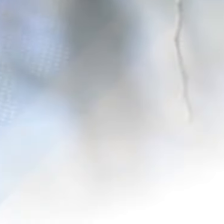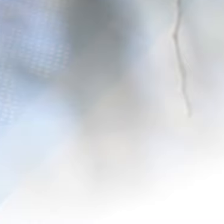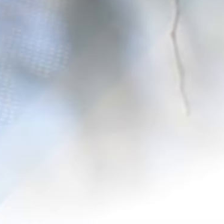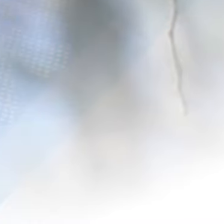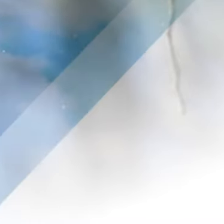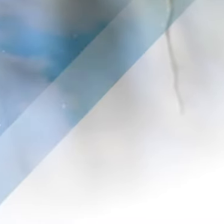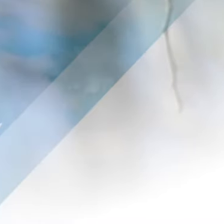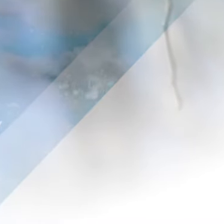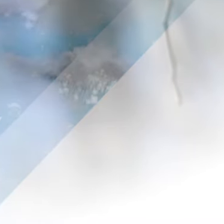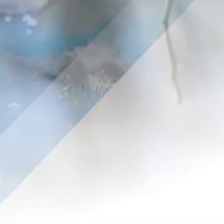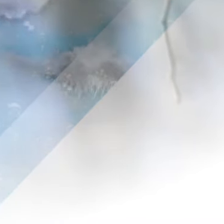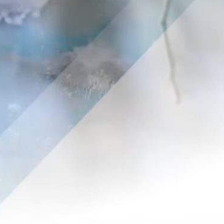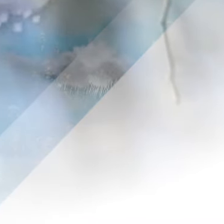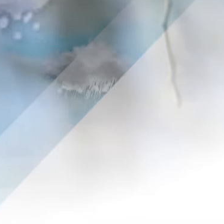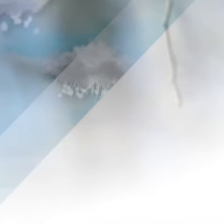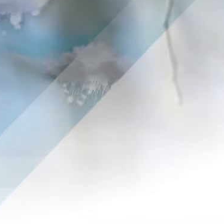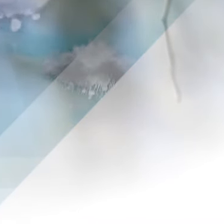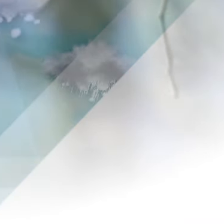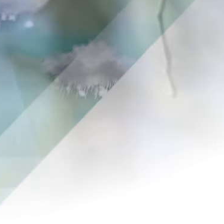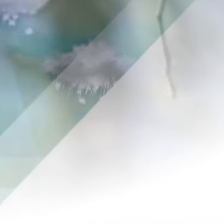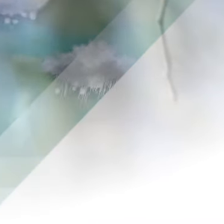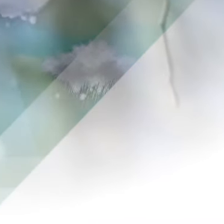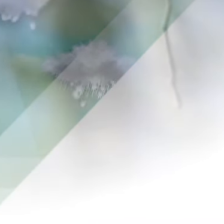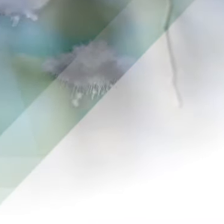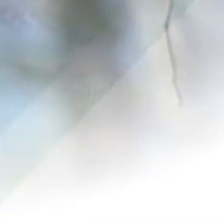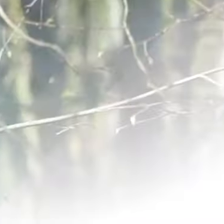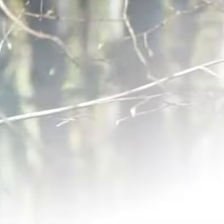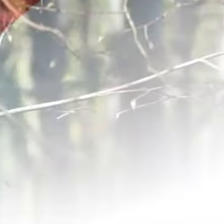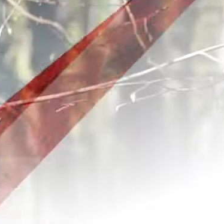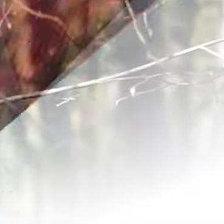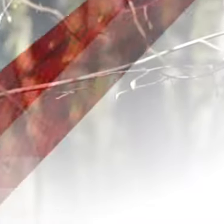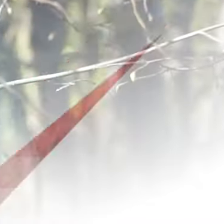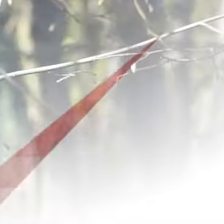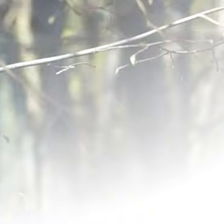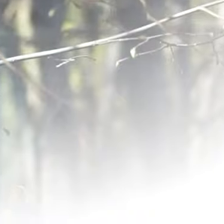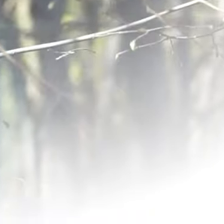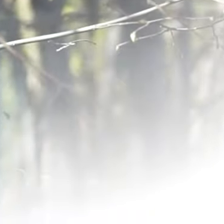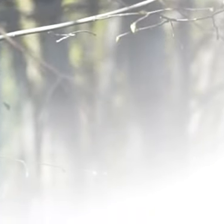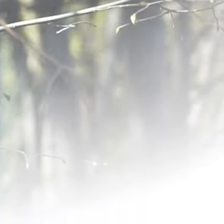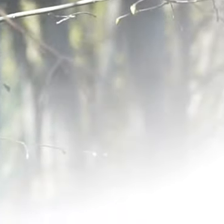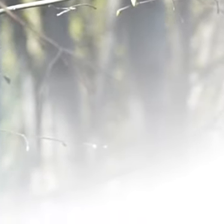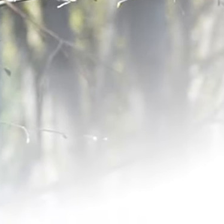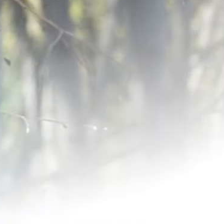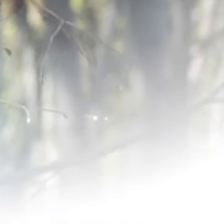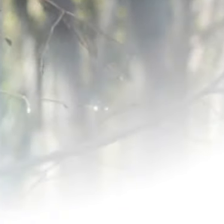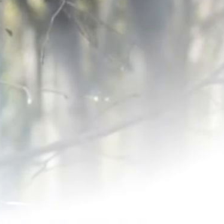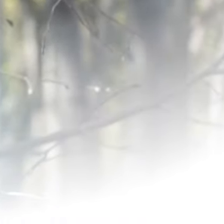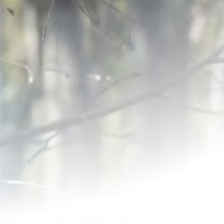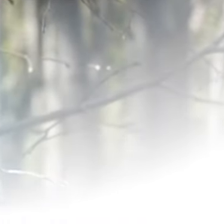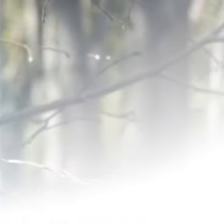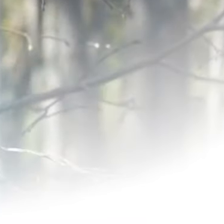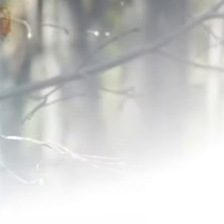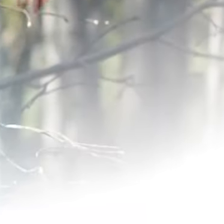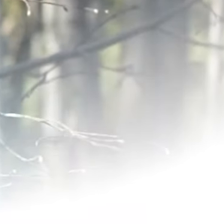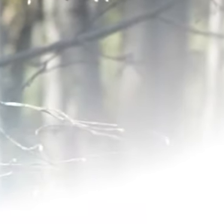21:08. Светлавы дзень у параўнанні з аўторкам павялічыцца на 3 хвіліны і складзе 15 гадзін